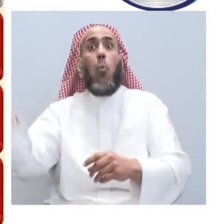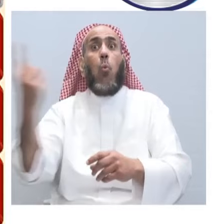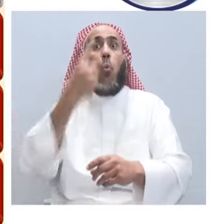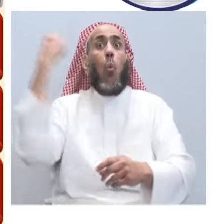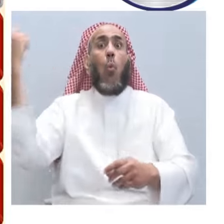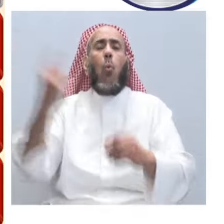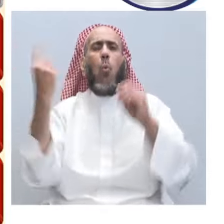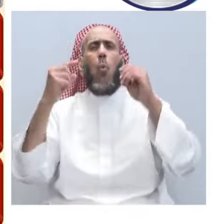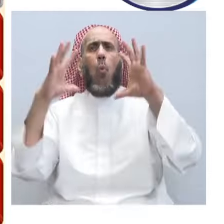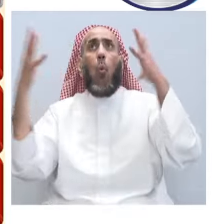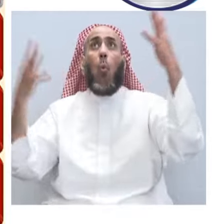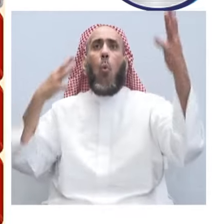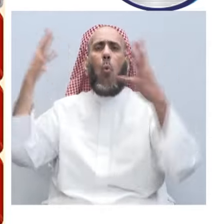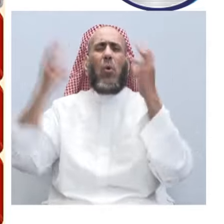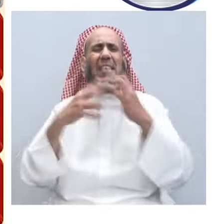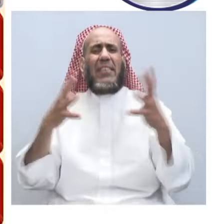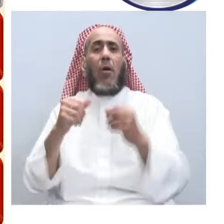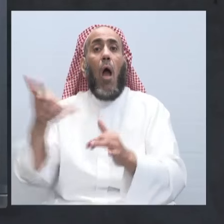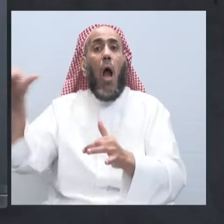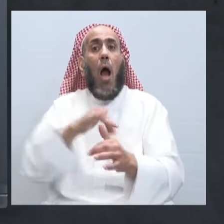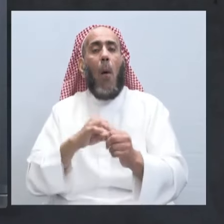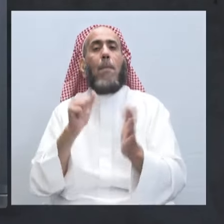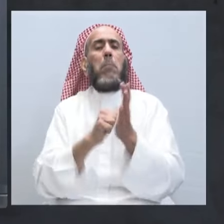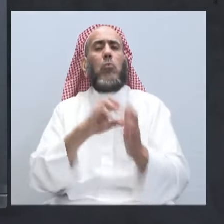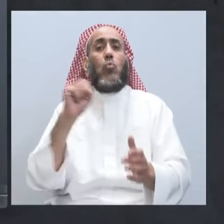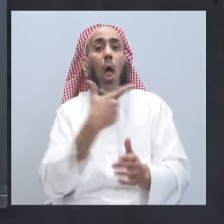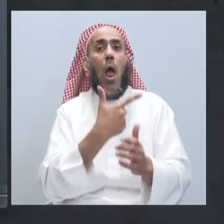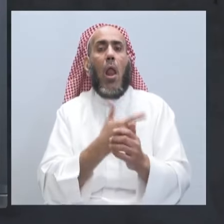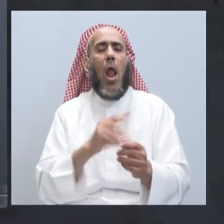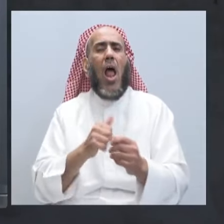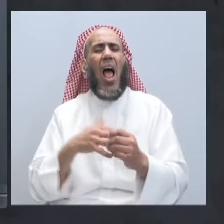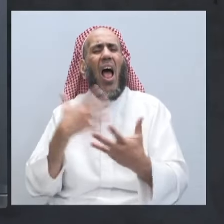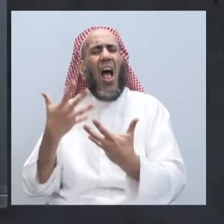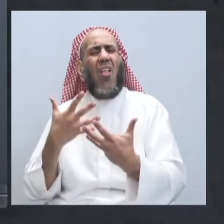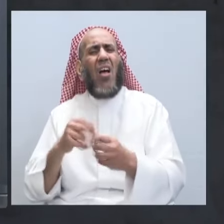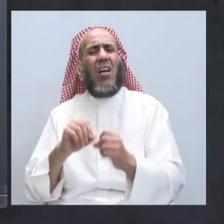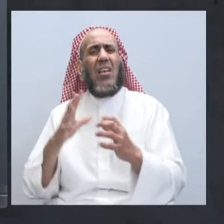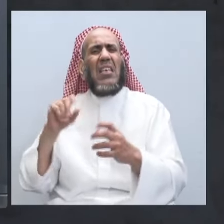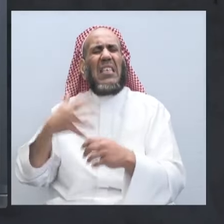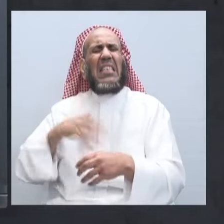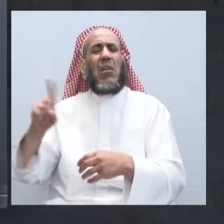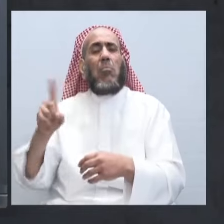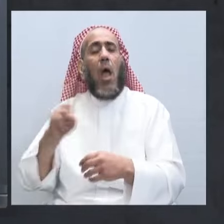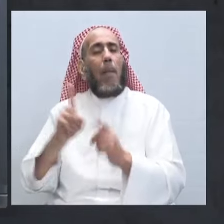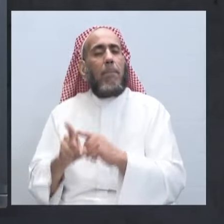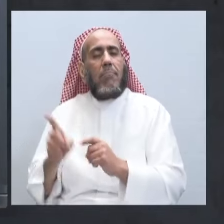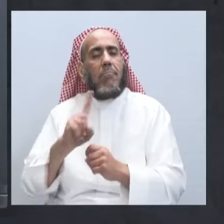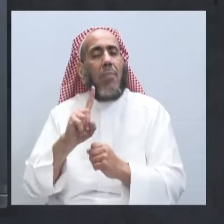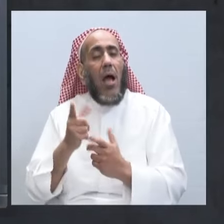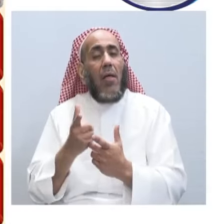شديده فعاد الى منزله سريعا هل هذا تطير اذا ما